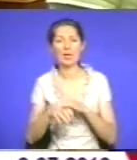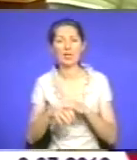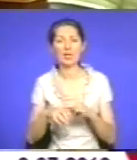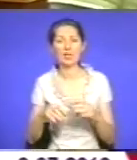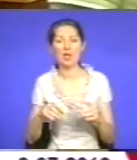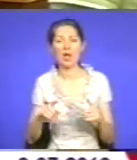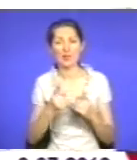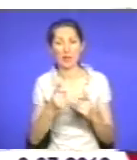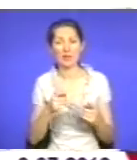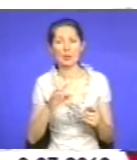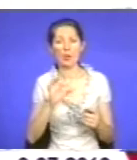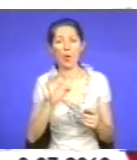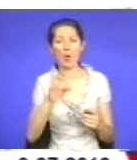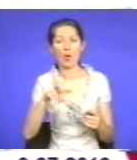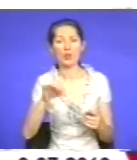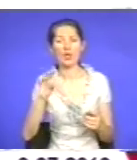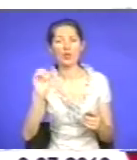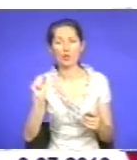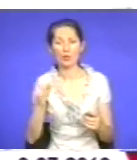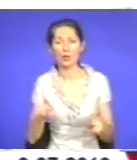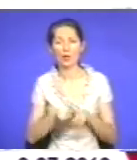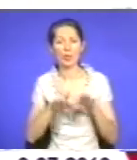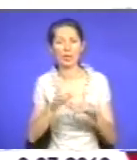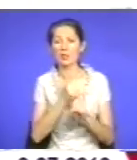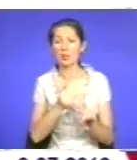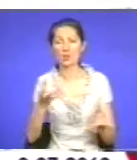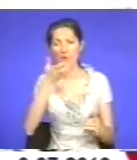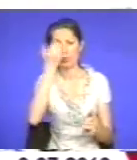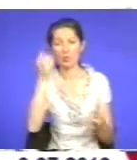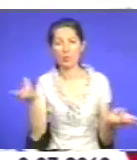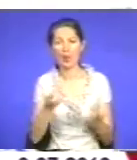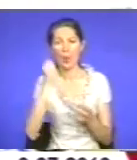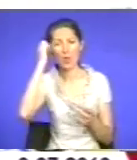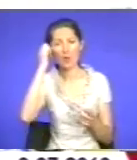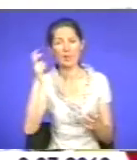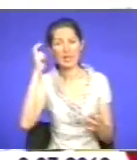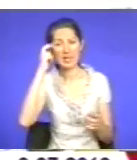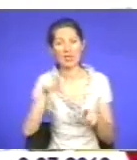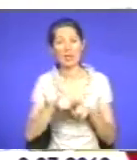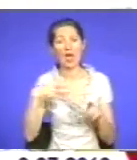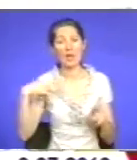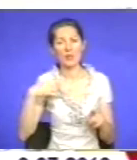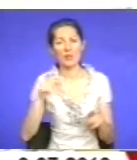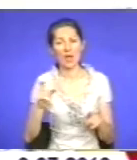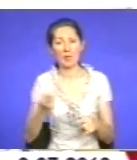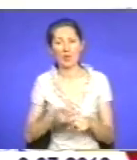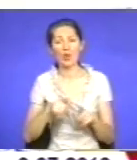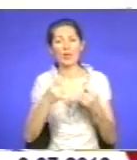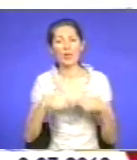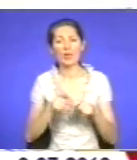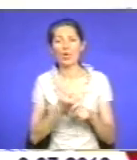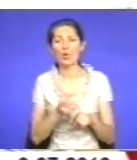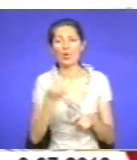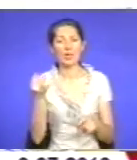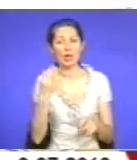неможливо забути. Треба подякувати киянам і львів'янам, які організували дуже цікаво про наших основних діячів, про Степана